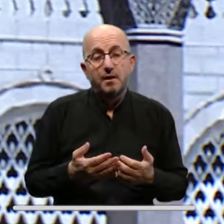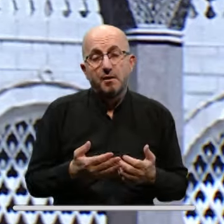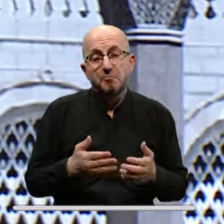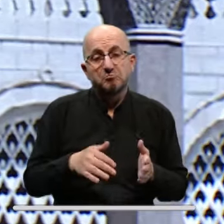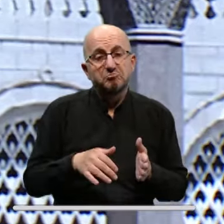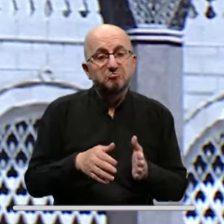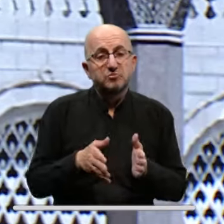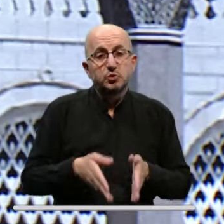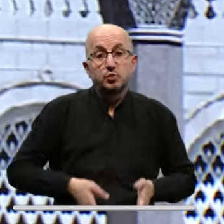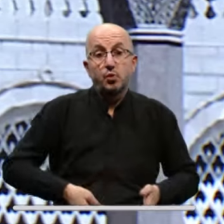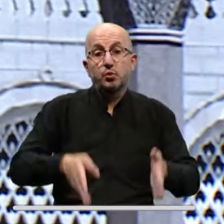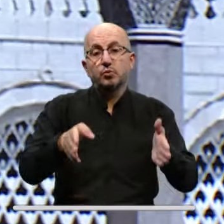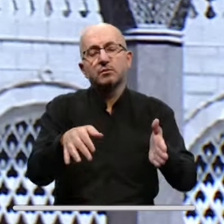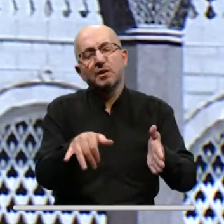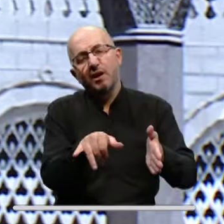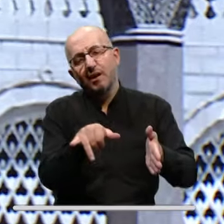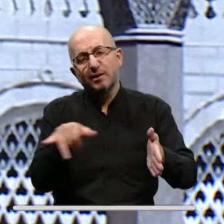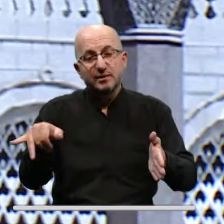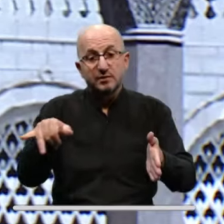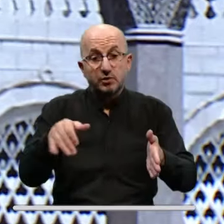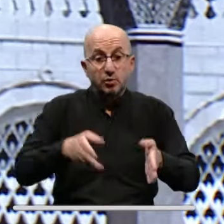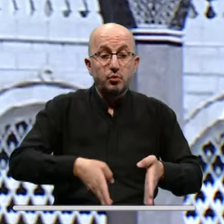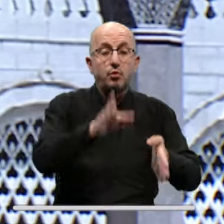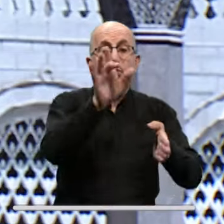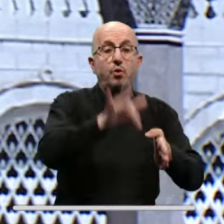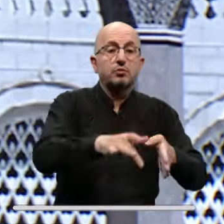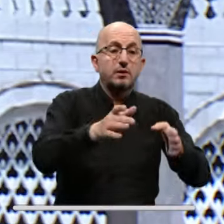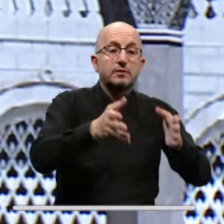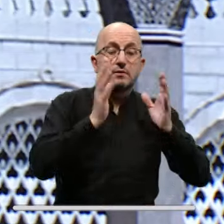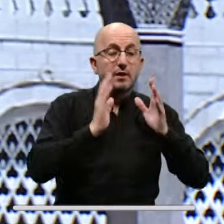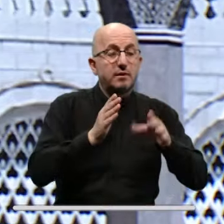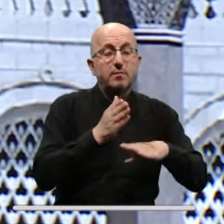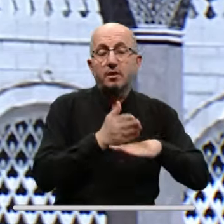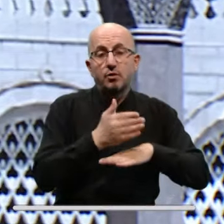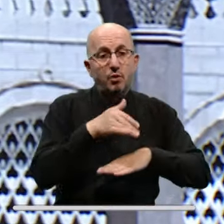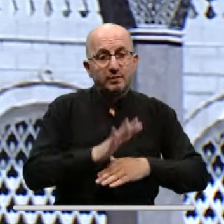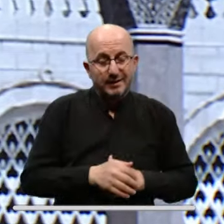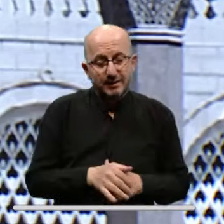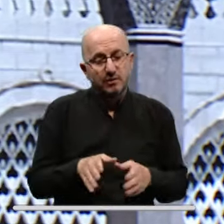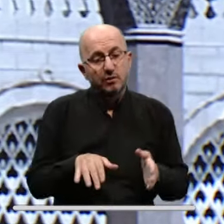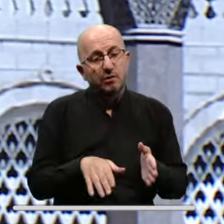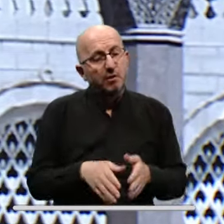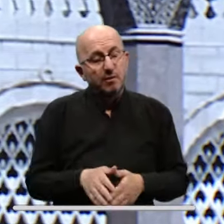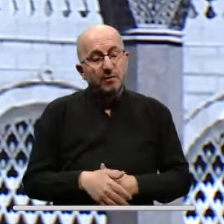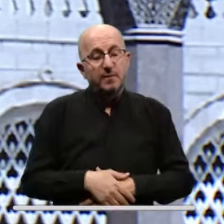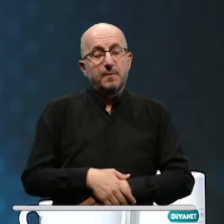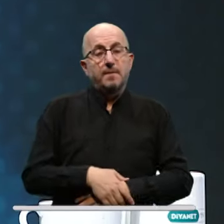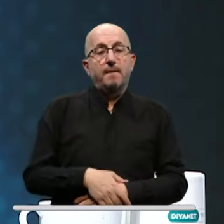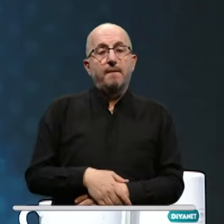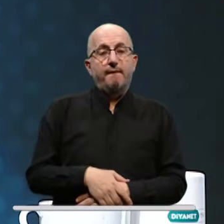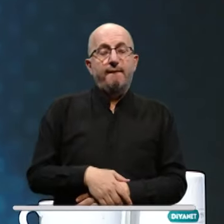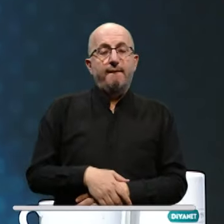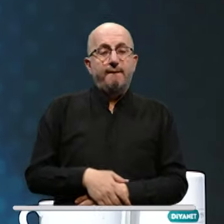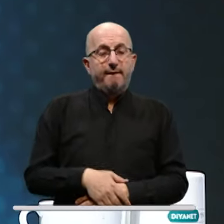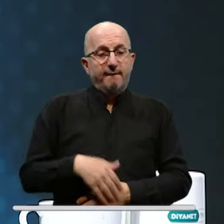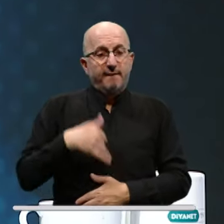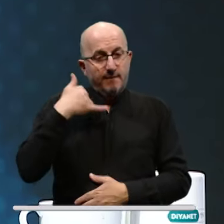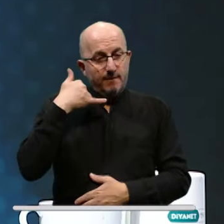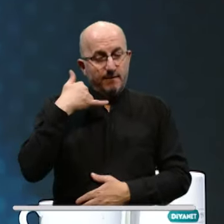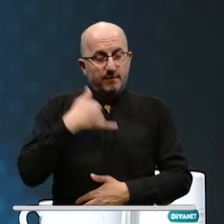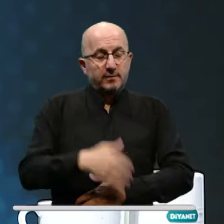illa asfaltın ortasına seccade serip namaz kılmak da nedir Allah aşkına ya? Eyvallah hocam. Teşekkür ederiz. Bir telefonumuz var.